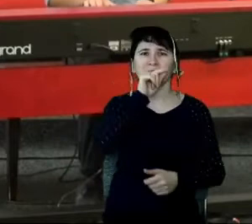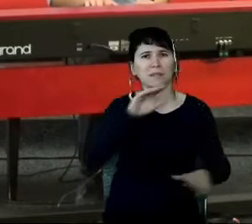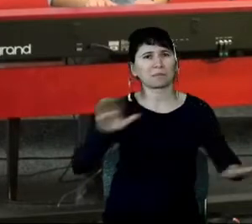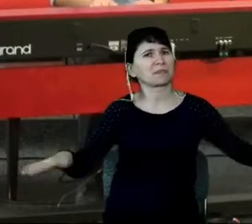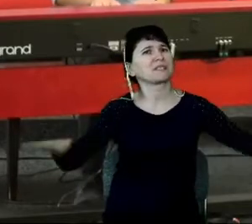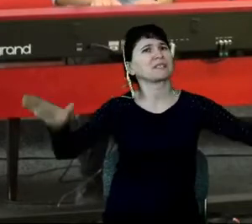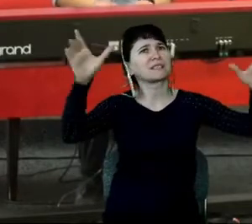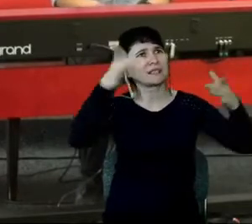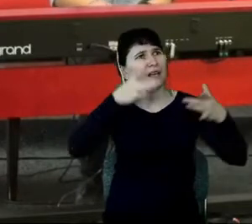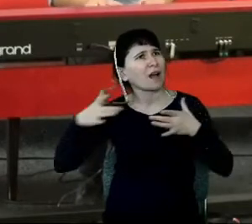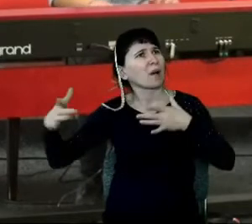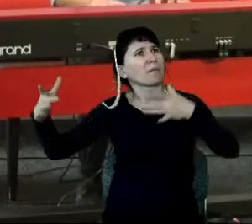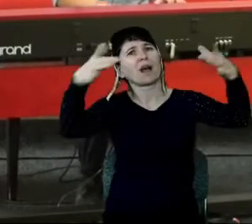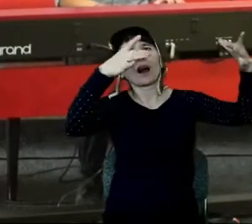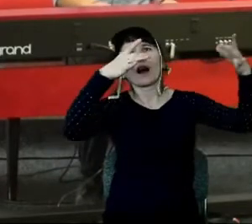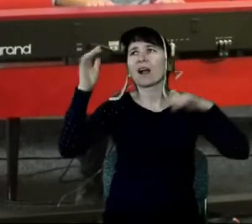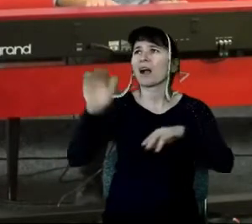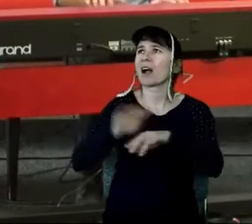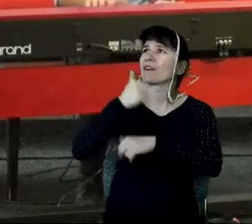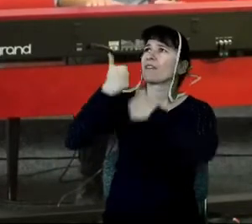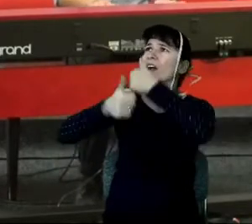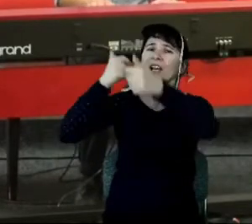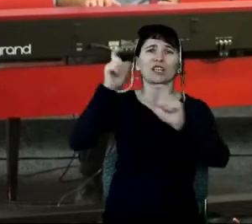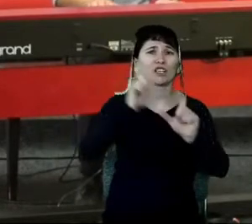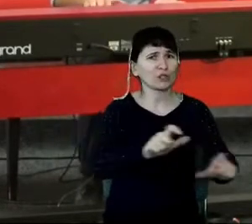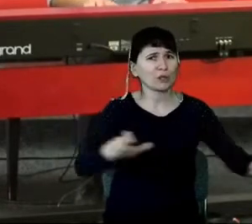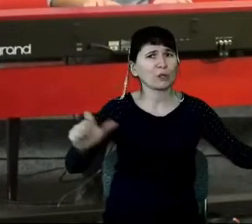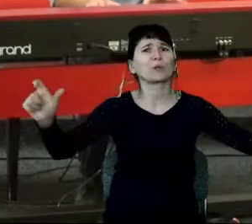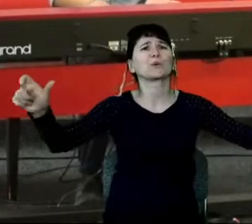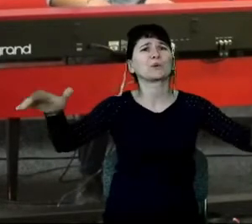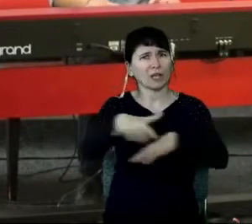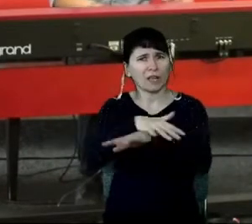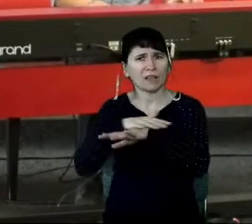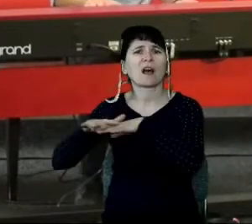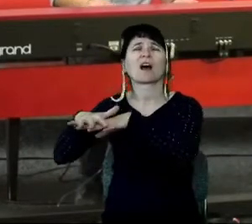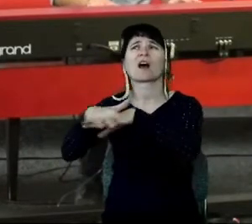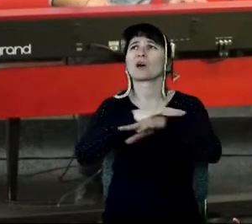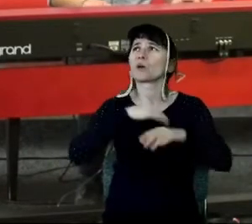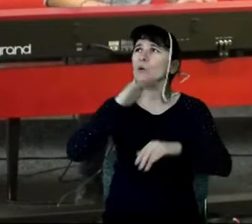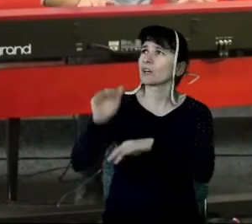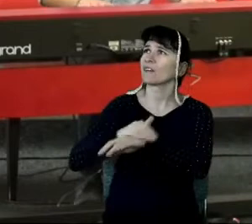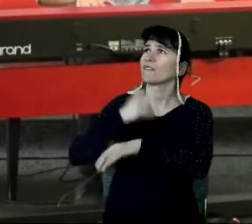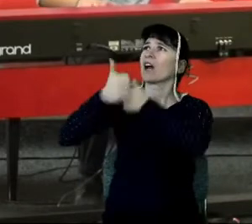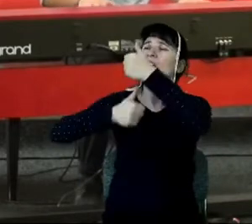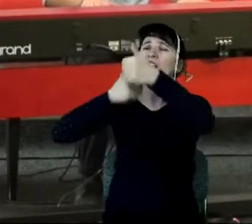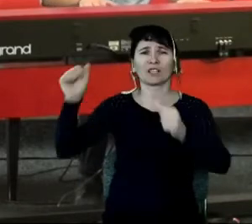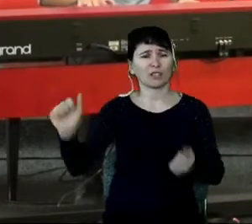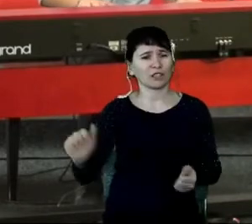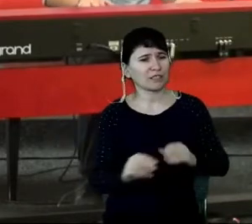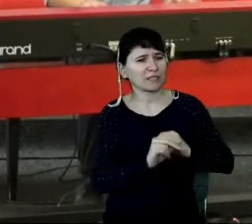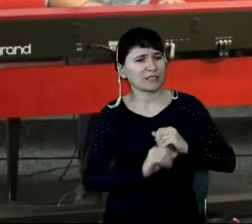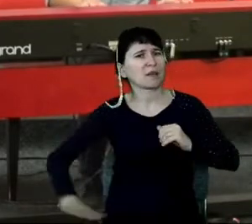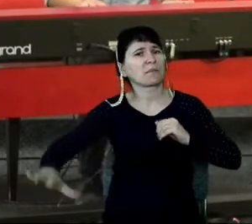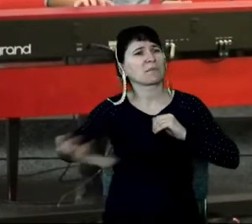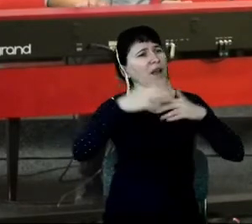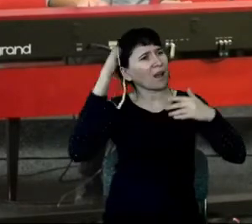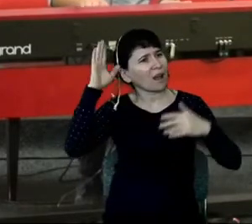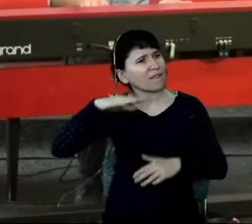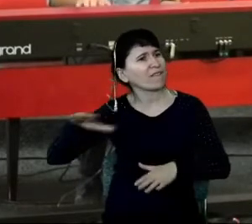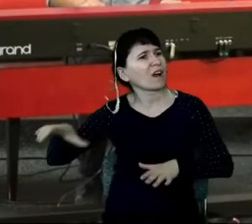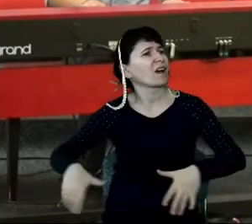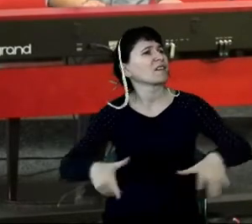птицы, облака, хвалите люди, племена, хвалите суша и